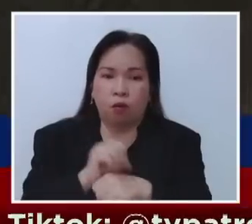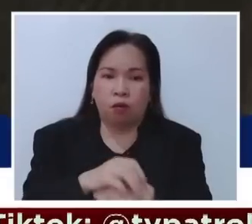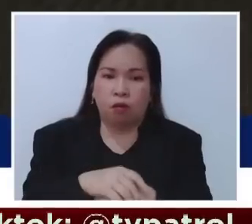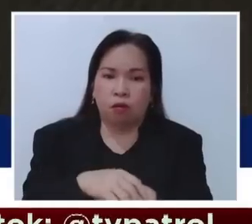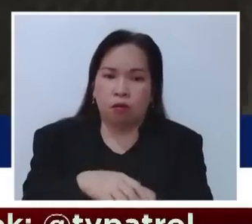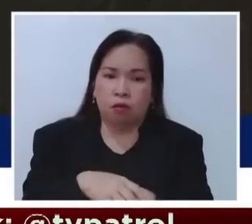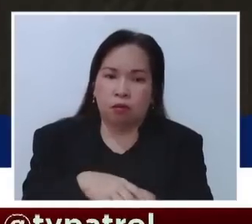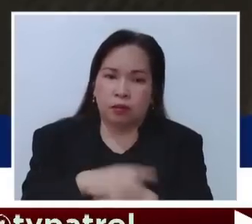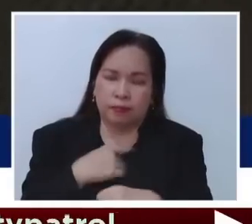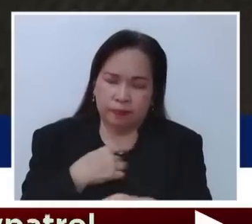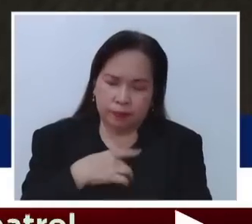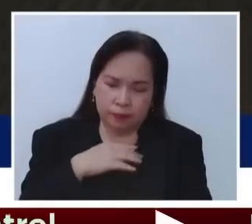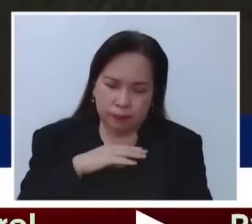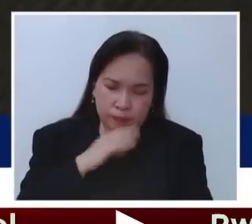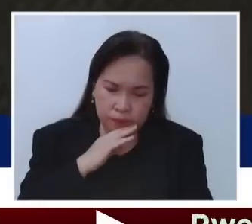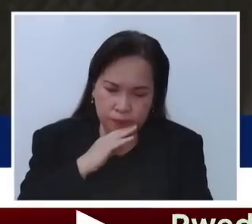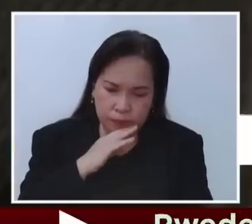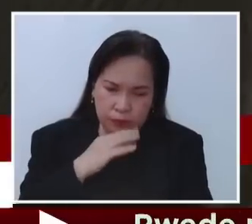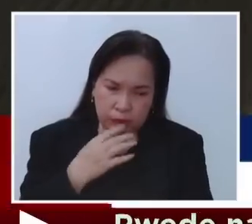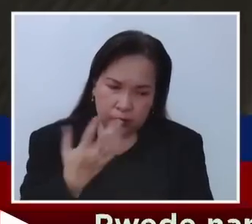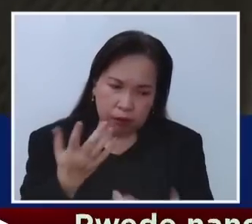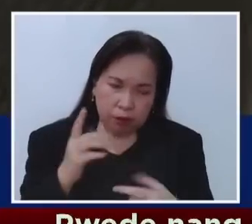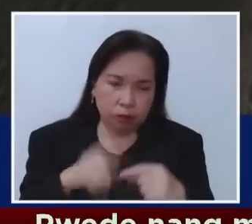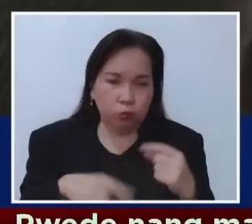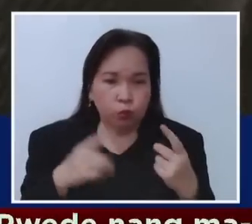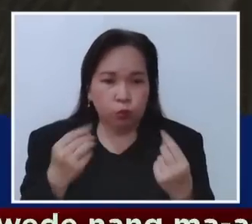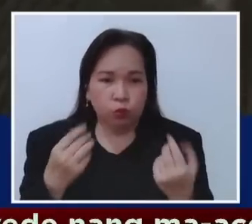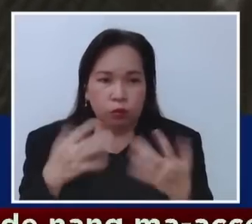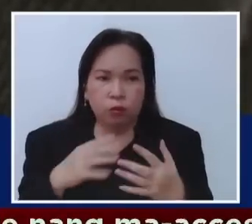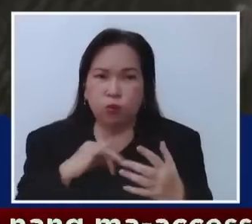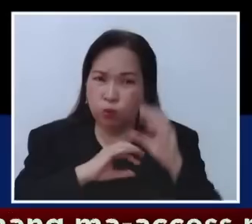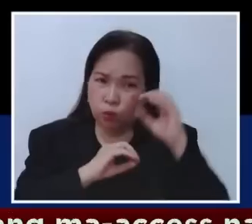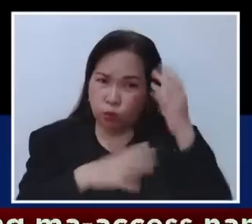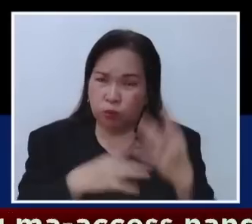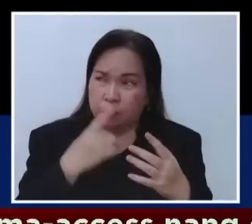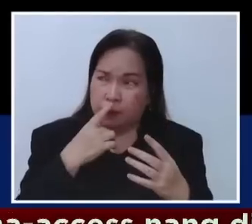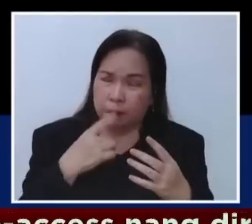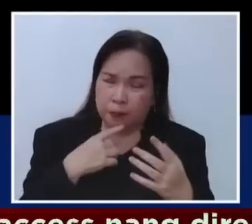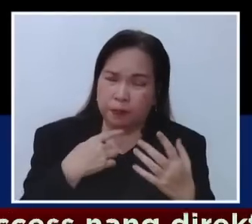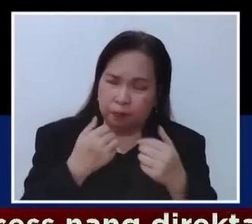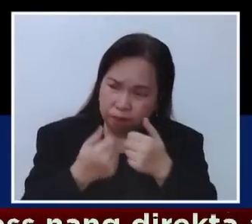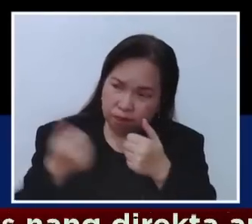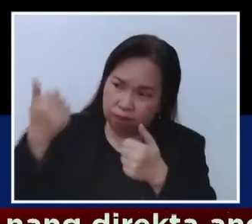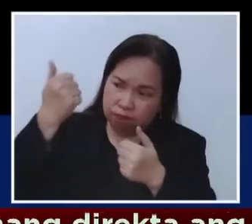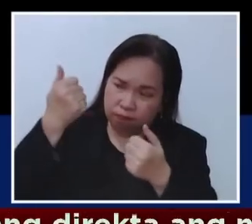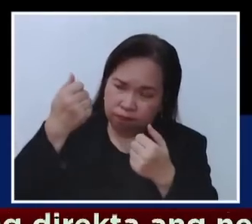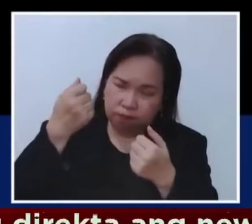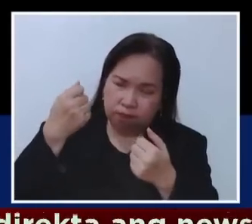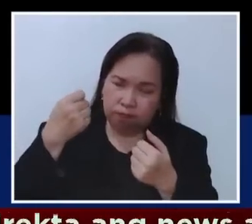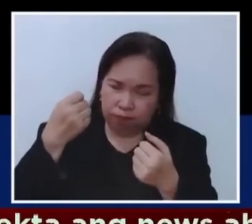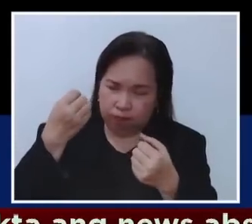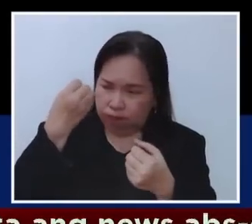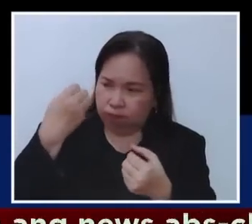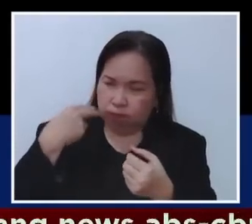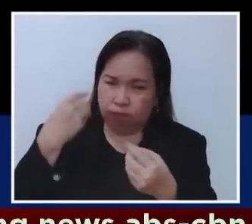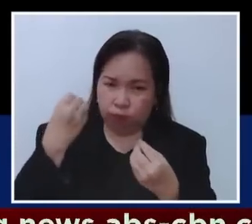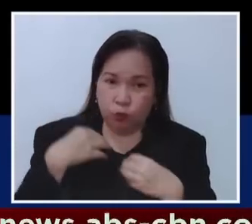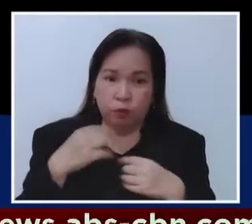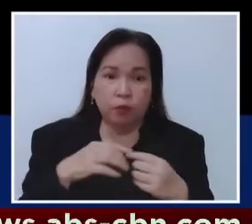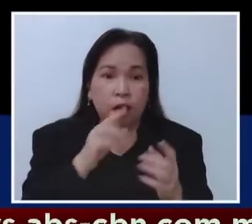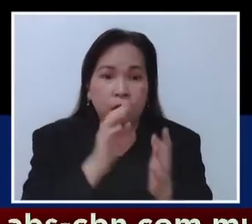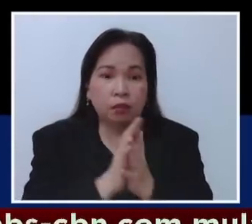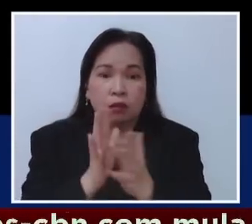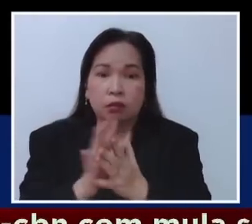pagsisisi. Yung nangyari na po, wala na po kami magagawa. Sumunod lang po kami sa utos. Sinubukan ng news team na makuha ang panig ng pamunuan